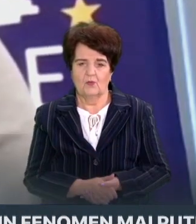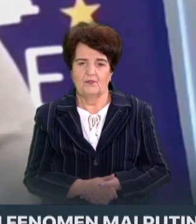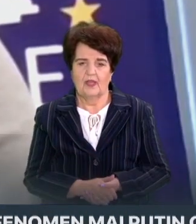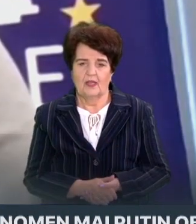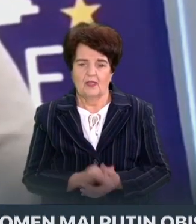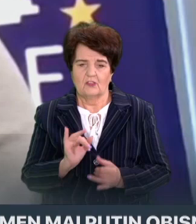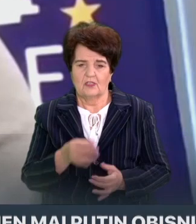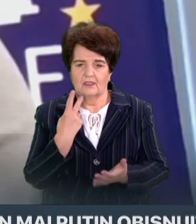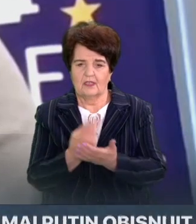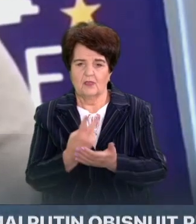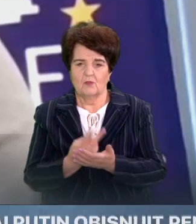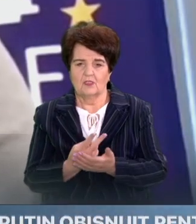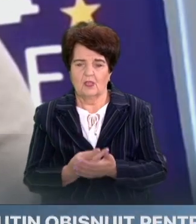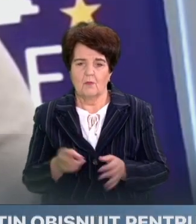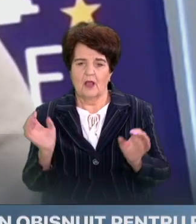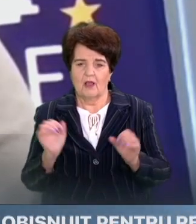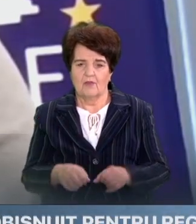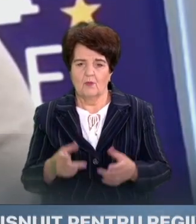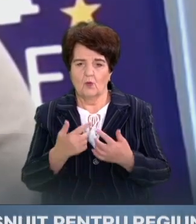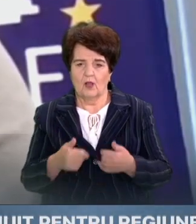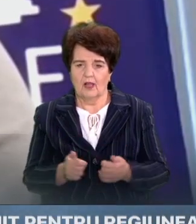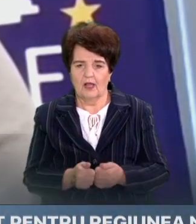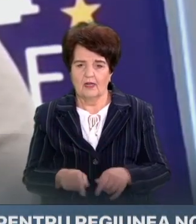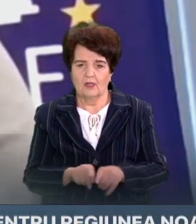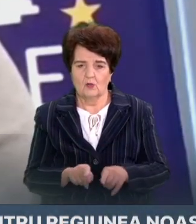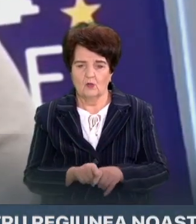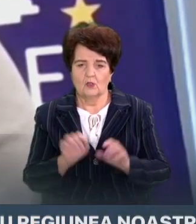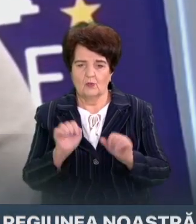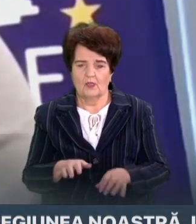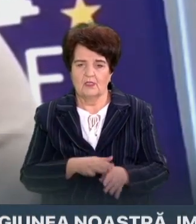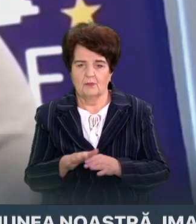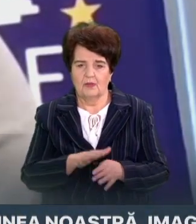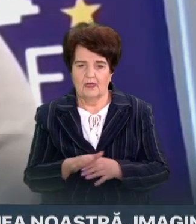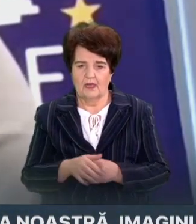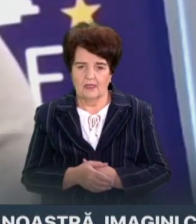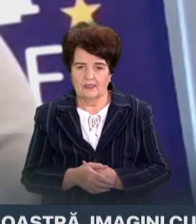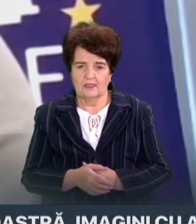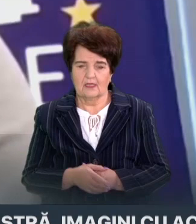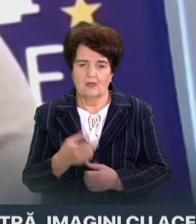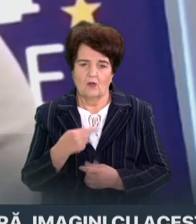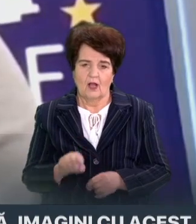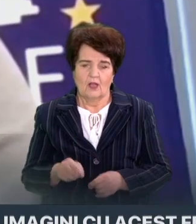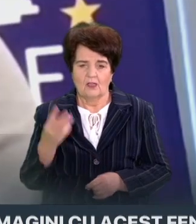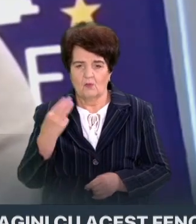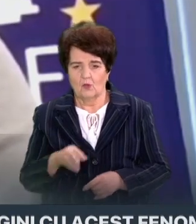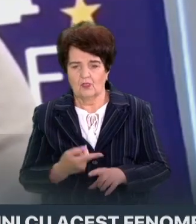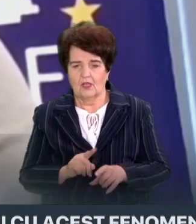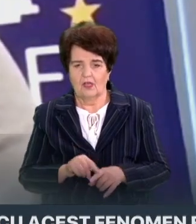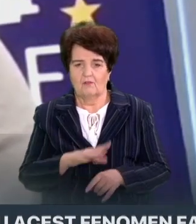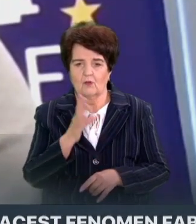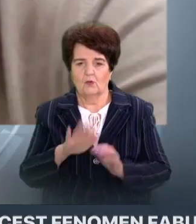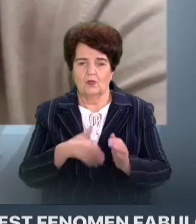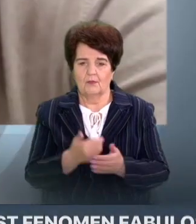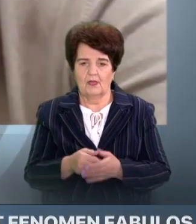să demonstrăm că avem niște organe care totuși pot să-și îndeplinească misiunea într-un alt mod decât au făcut-o până la aceste